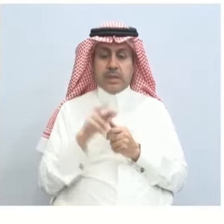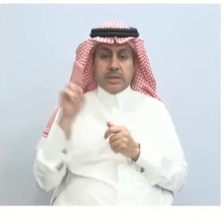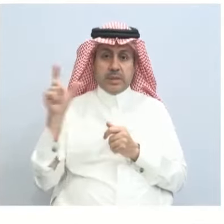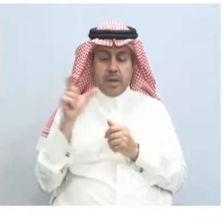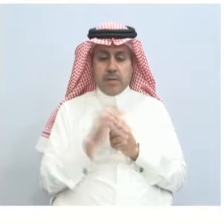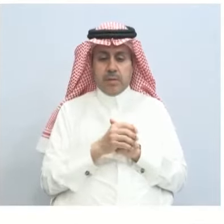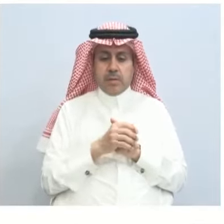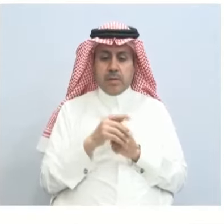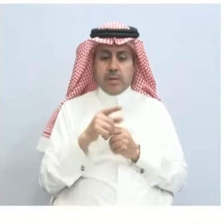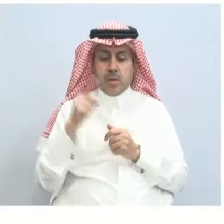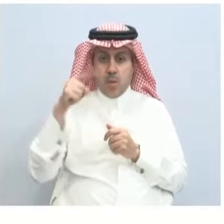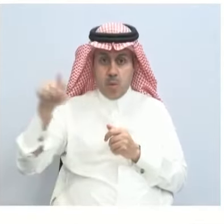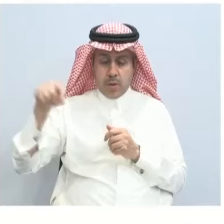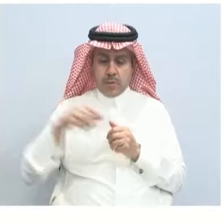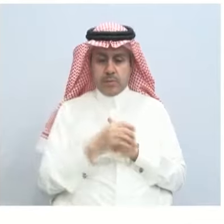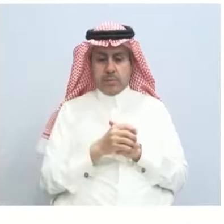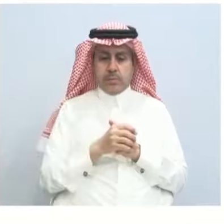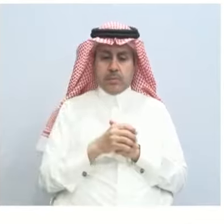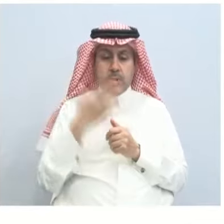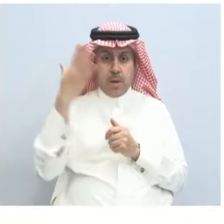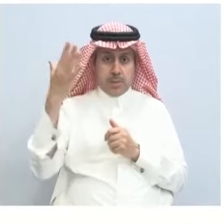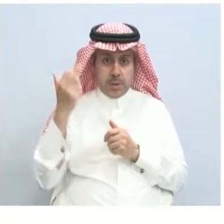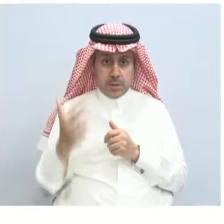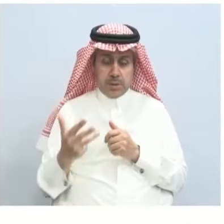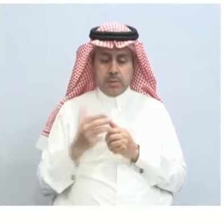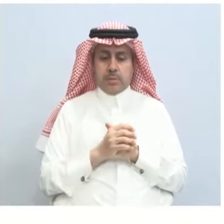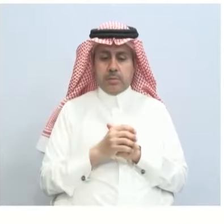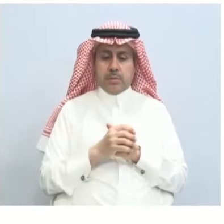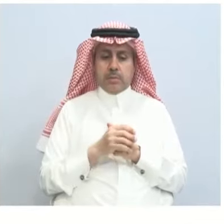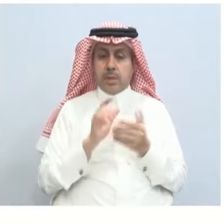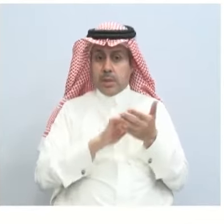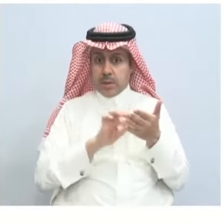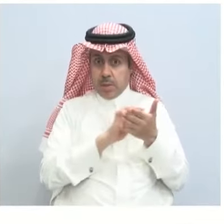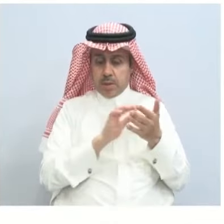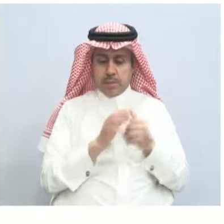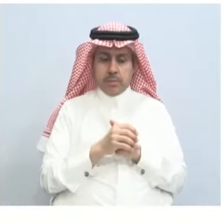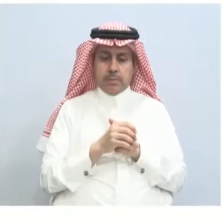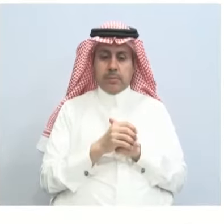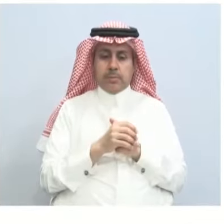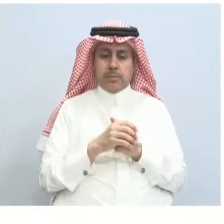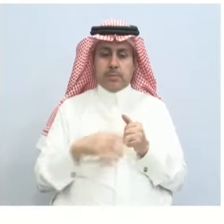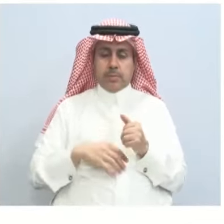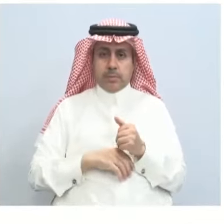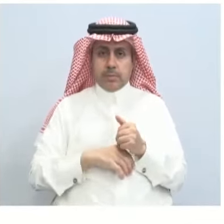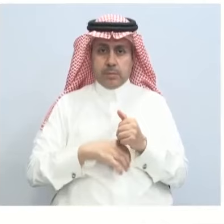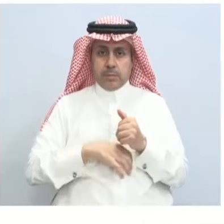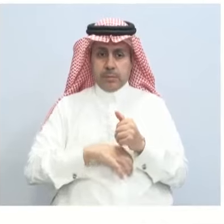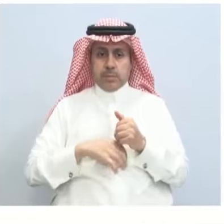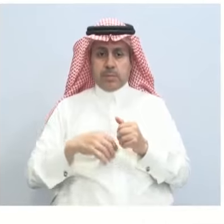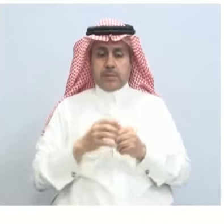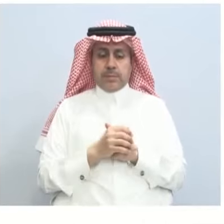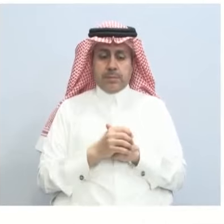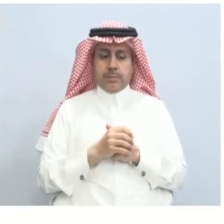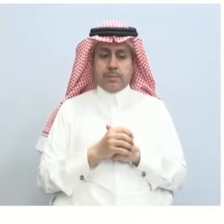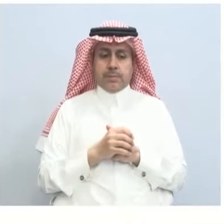لواي على اكس الواي اللي هي 5 على 9 طبعا نستخدم الاله الحاسبه فبالتالي نقول شفت تان